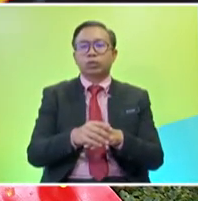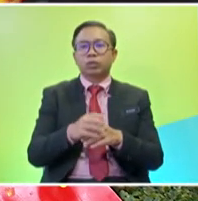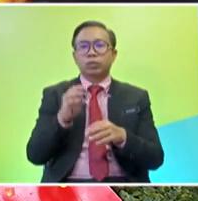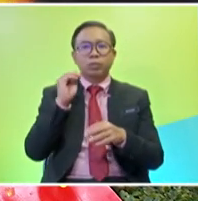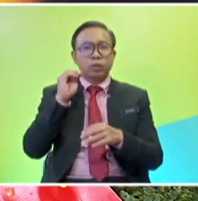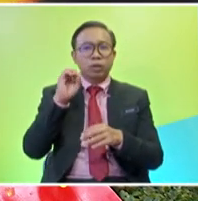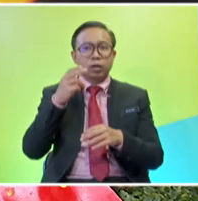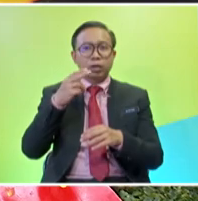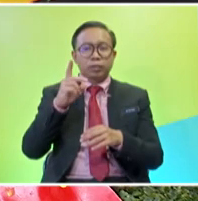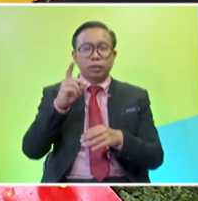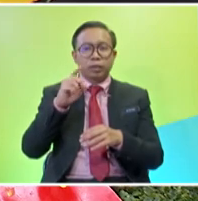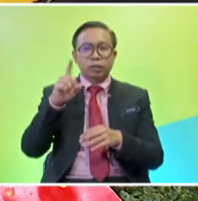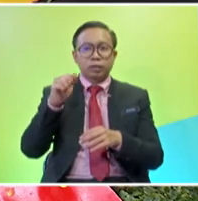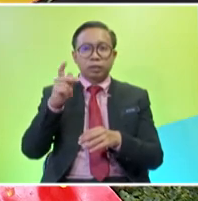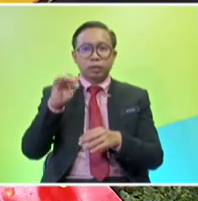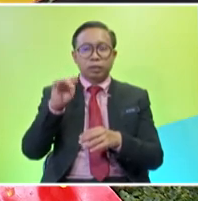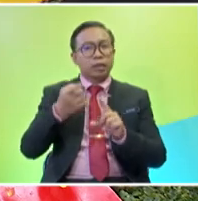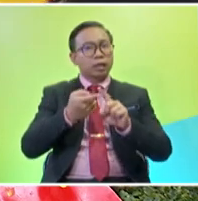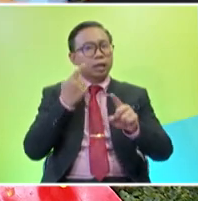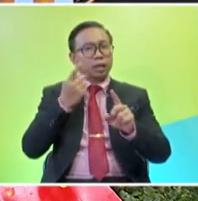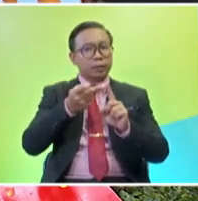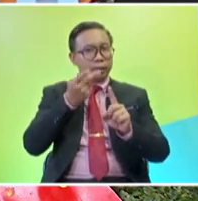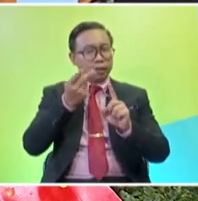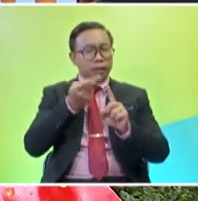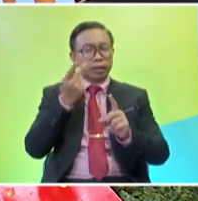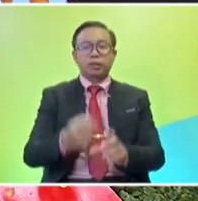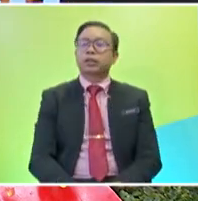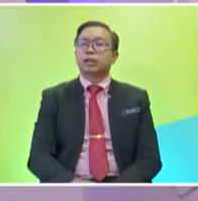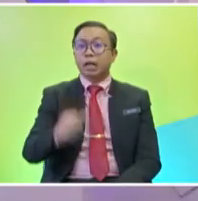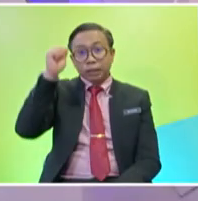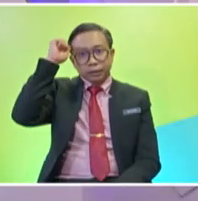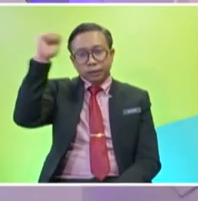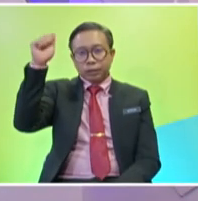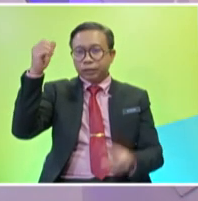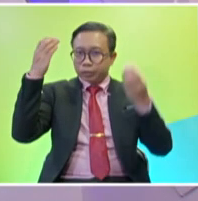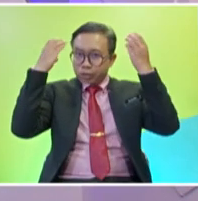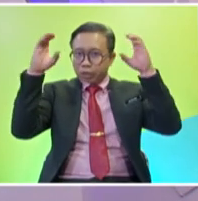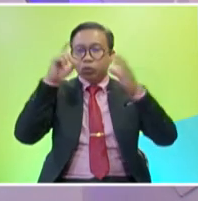Zaki dari smg penanti bukit minta jam Pulau Pinang Assalamualaikum